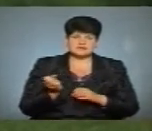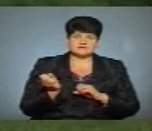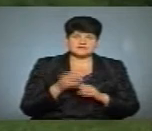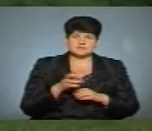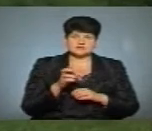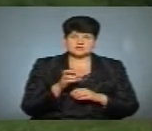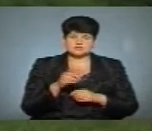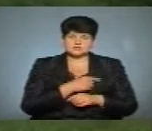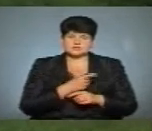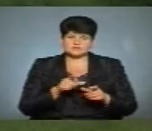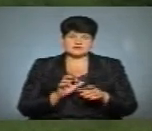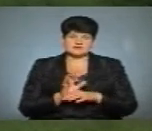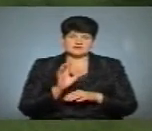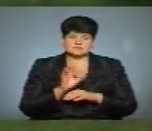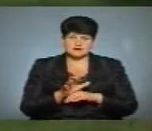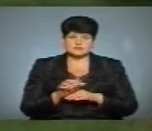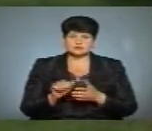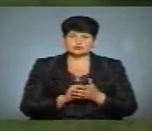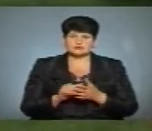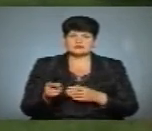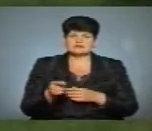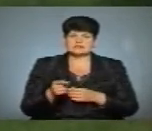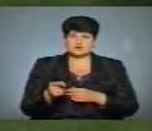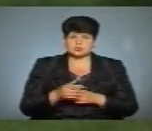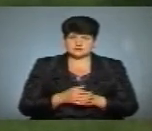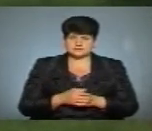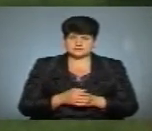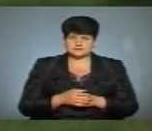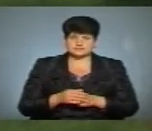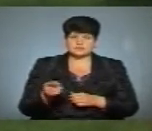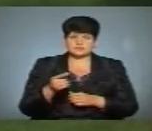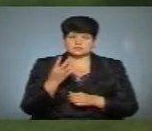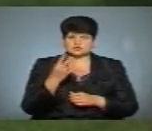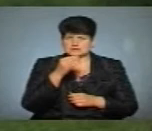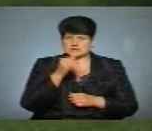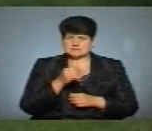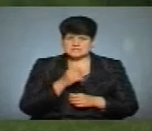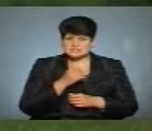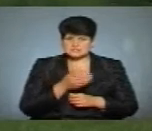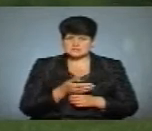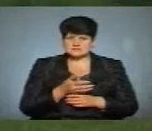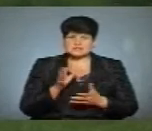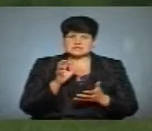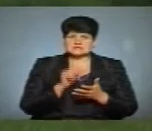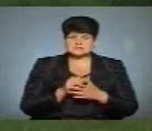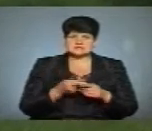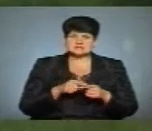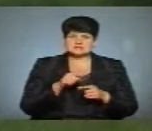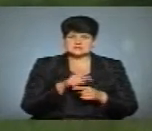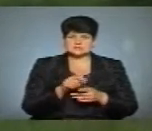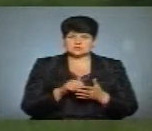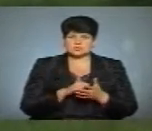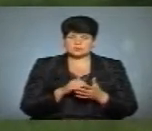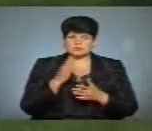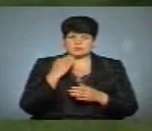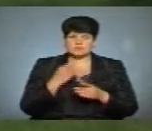лікарню, вони відправили ці документи на Тернопіль. Тернопіль 4 місяці займався цими документами. Потім